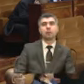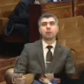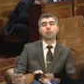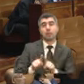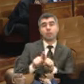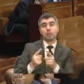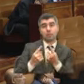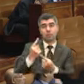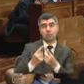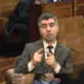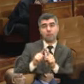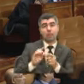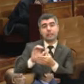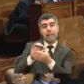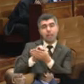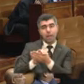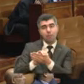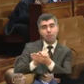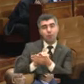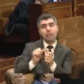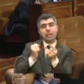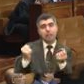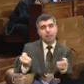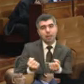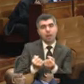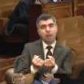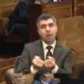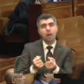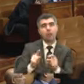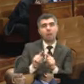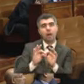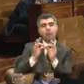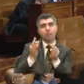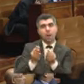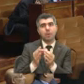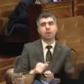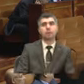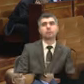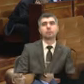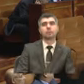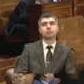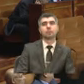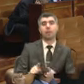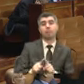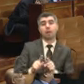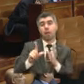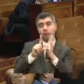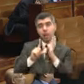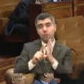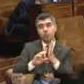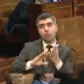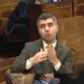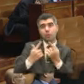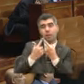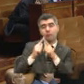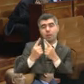ولات وزيرة التضامن والتنمية الاجتماعية والمساواة والأسرة في الأخر، حيت ملي درتها في الأخر رجعت للمرسوم هو. غتخسروا فلوس دابا في